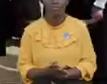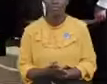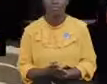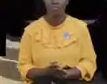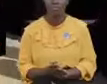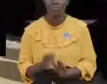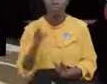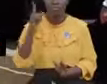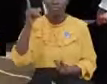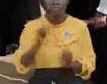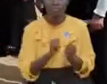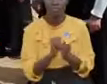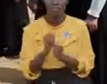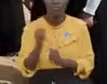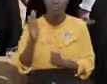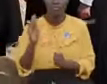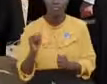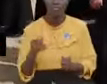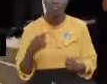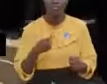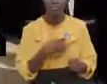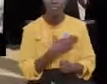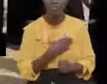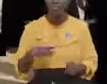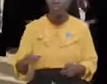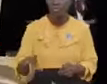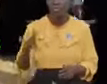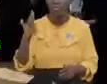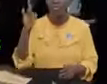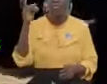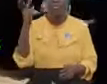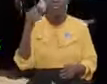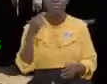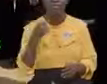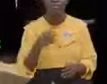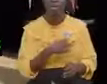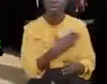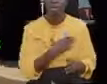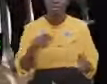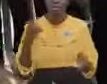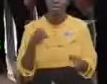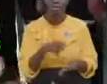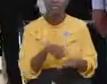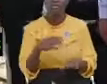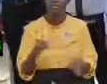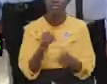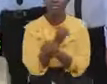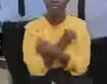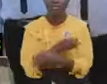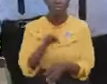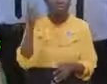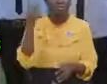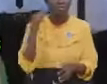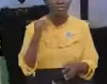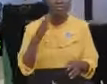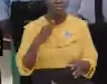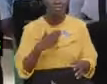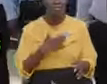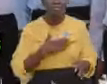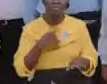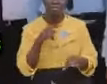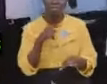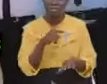مر بيا ولاني والزماني لا حب